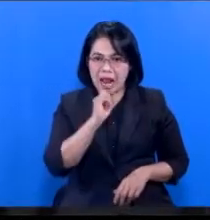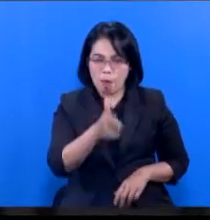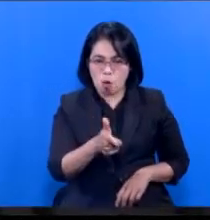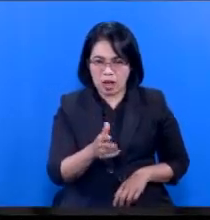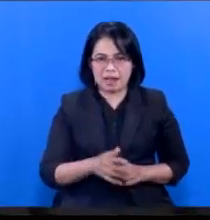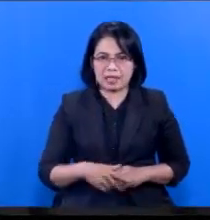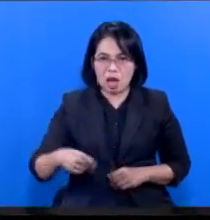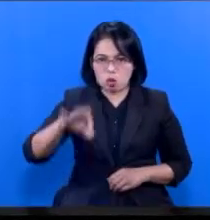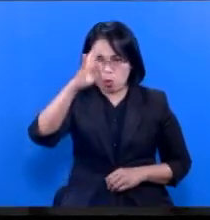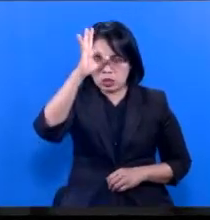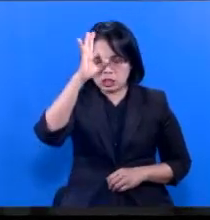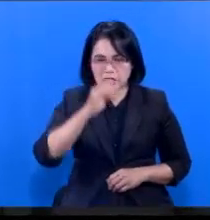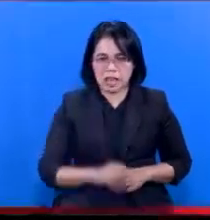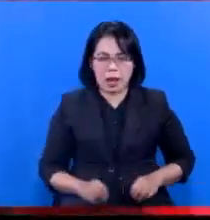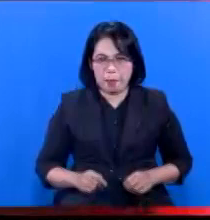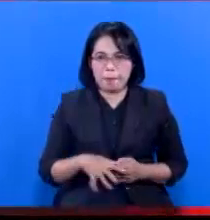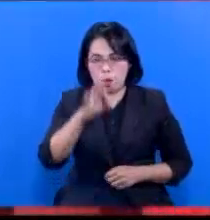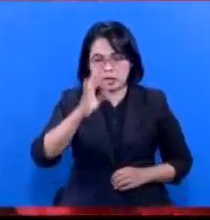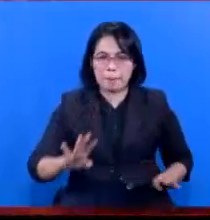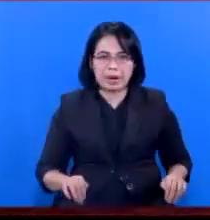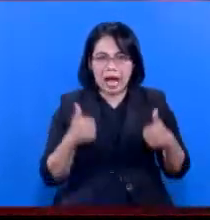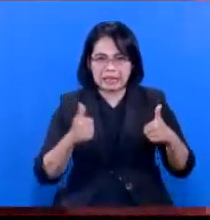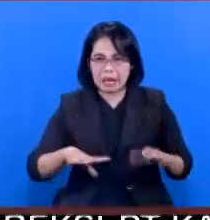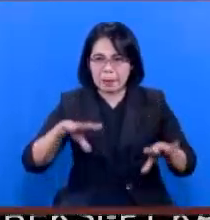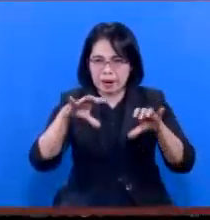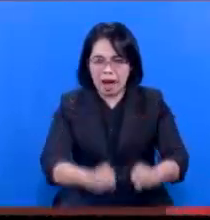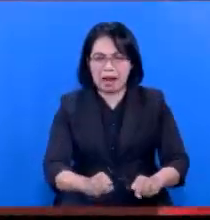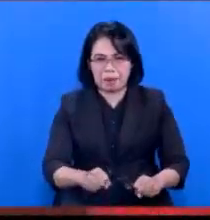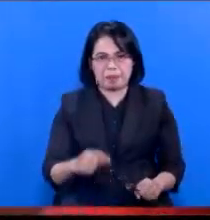Jakarta Selatan berhasil menangkap kedua pelaku Selasa malam.